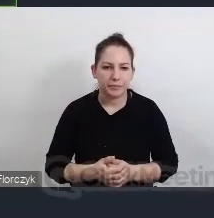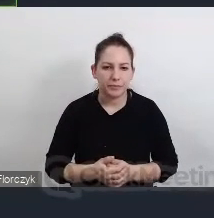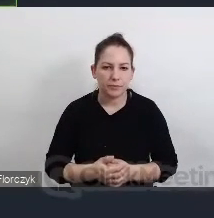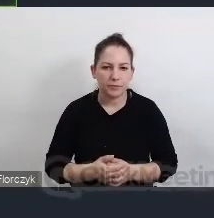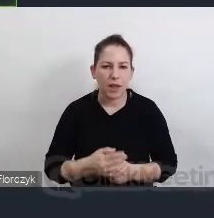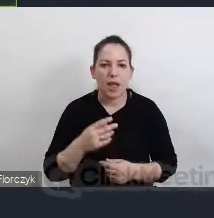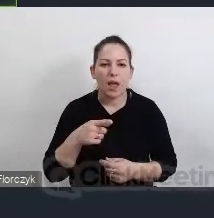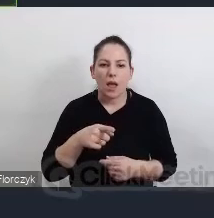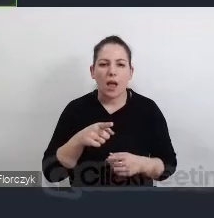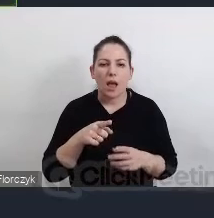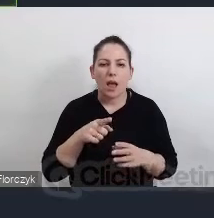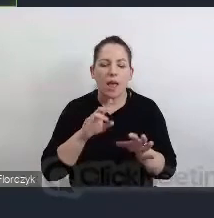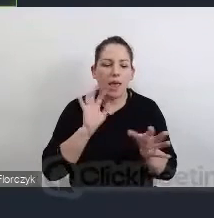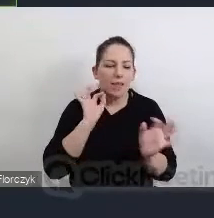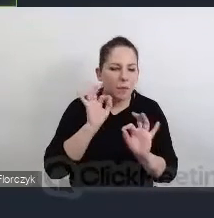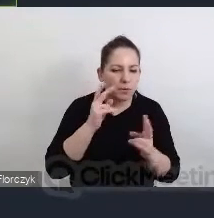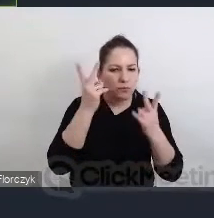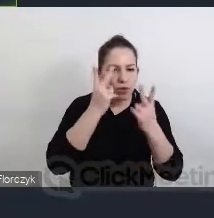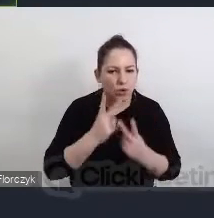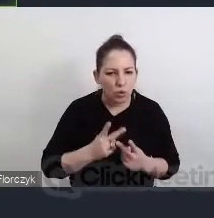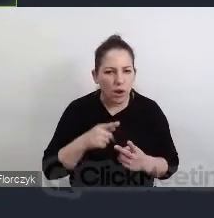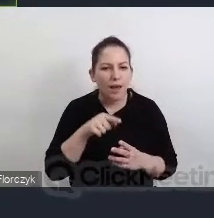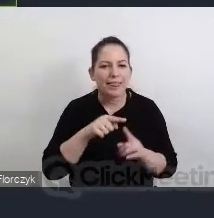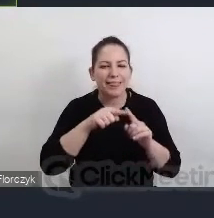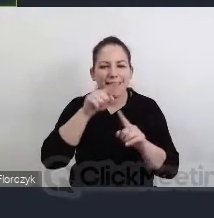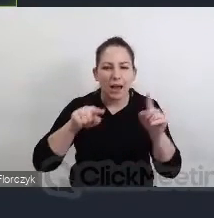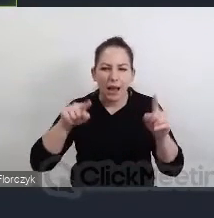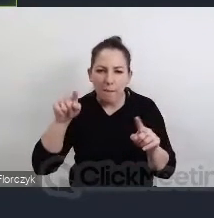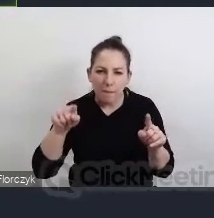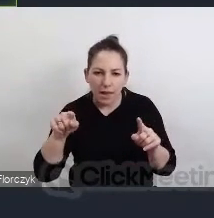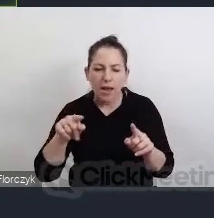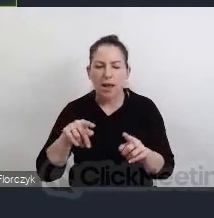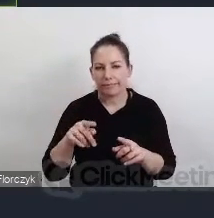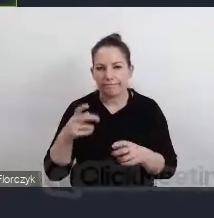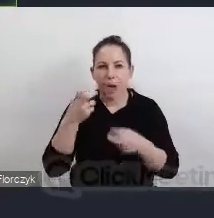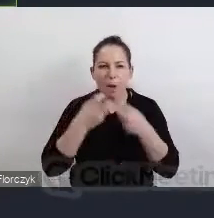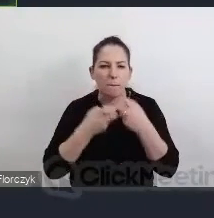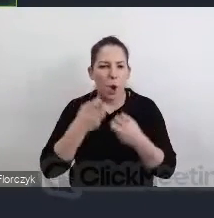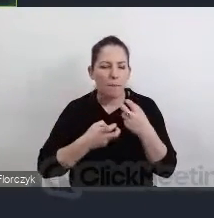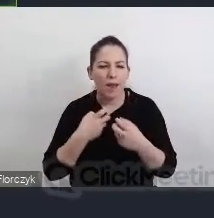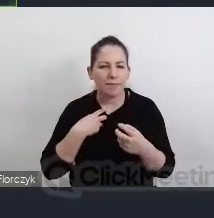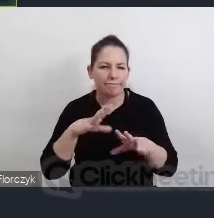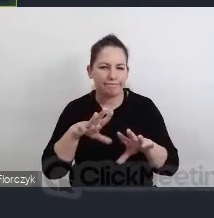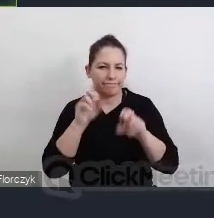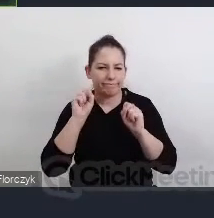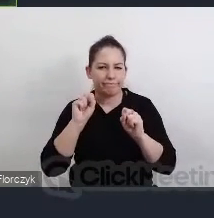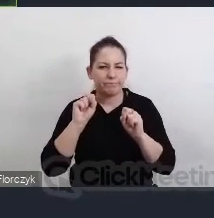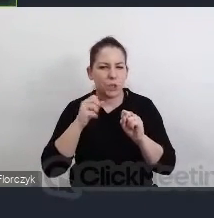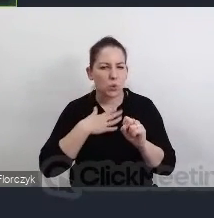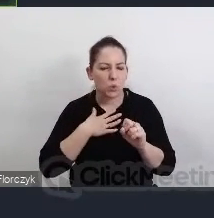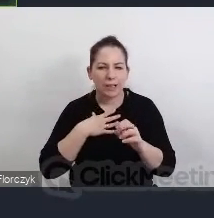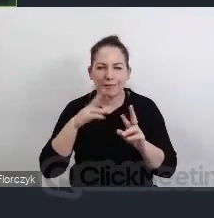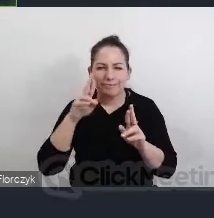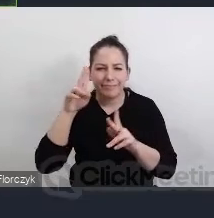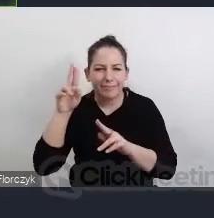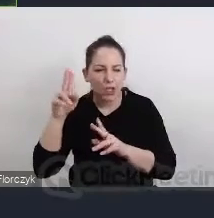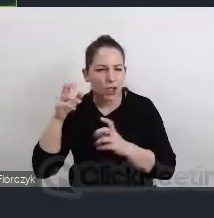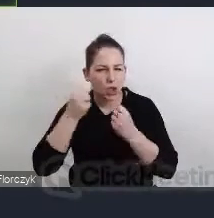wizualizują sobie te dane, czy czytają na poszczególnych diagramach, mają problem z interpretacją. Mam takie doświadczenie, że czasami jest